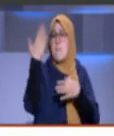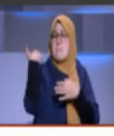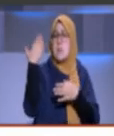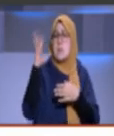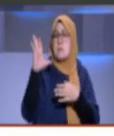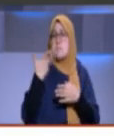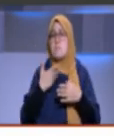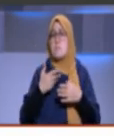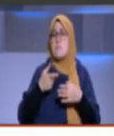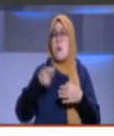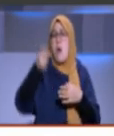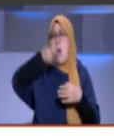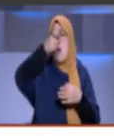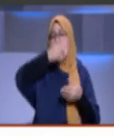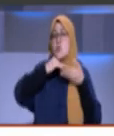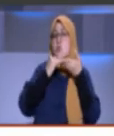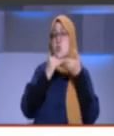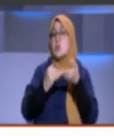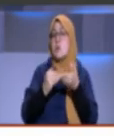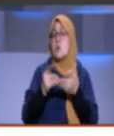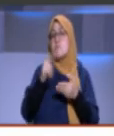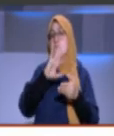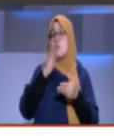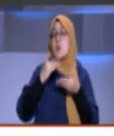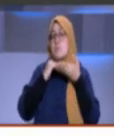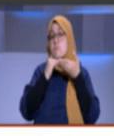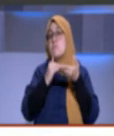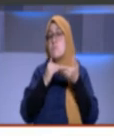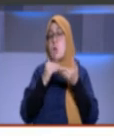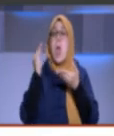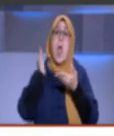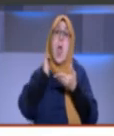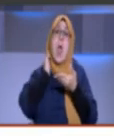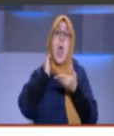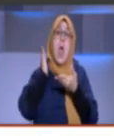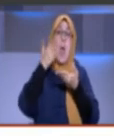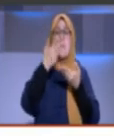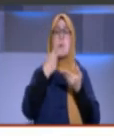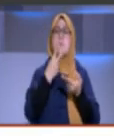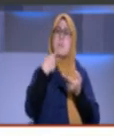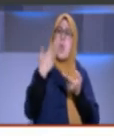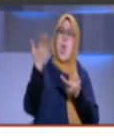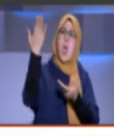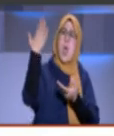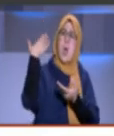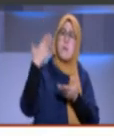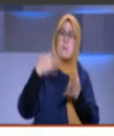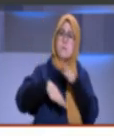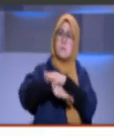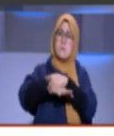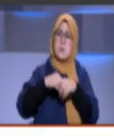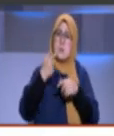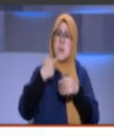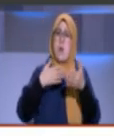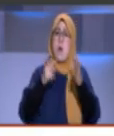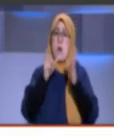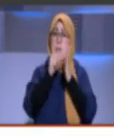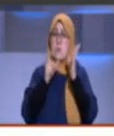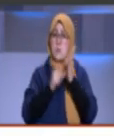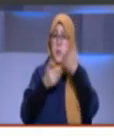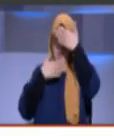لديهم عناصر مساعدة ممكن تقدم ليهم خدمات. الكلام ده كان بيحدث عندما كانت تنظيمات الإرهابية في